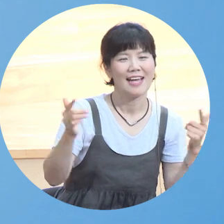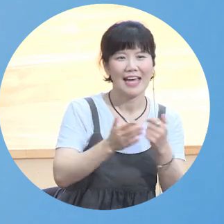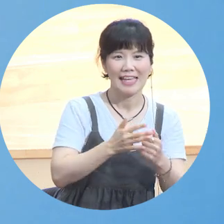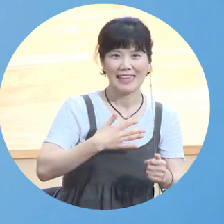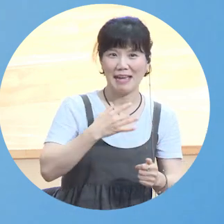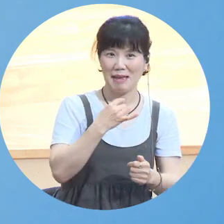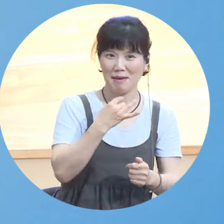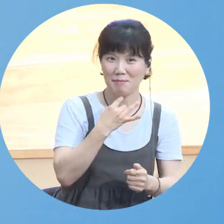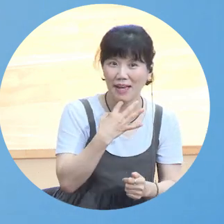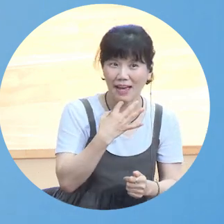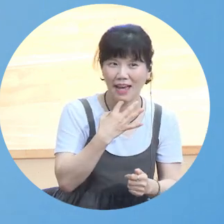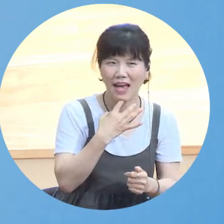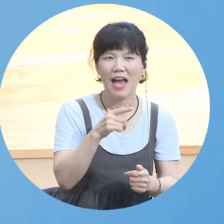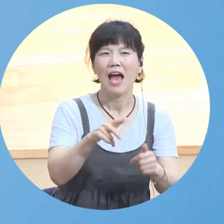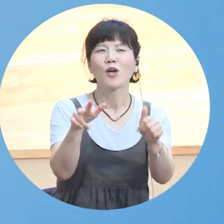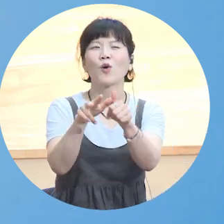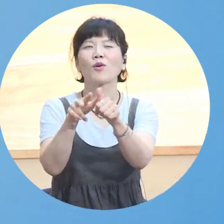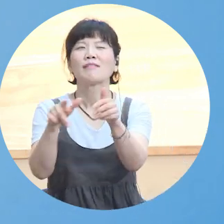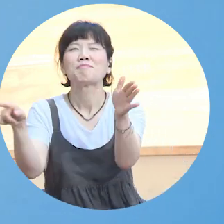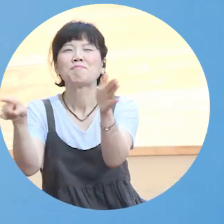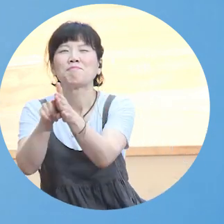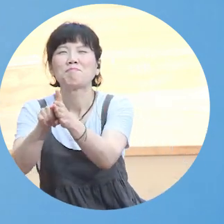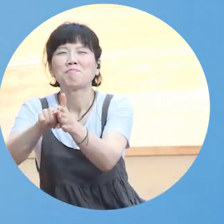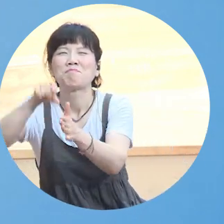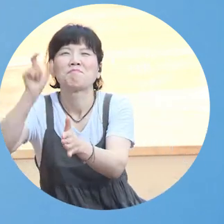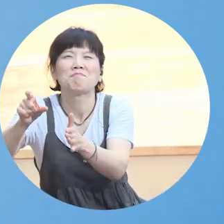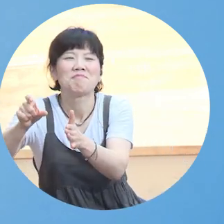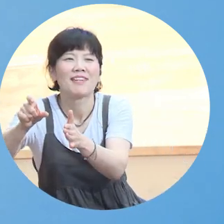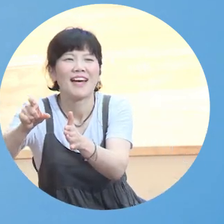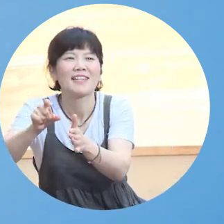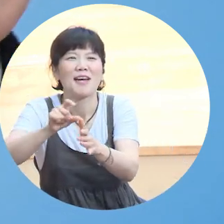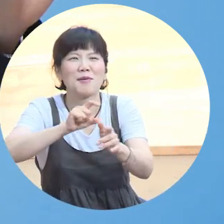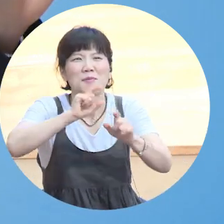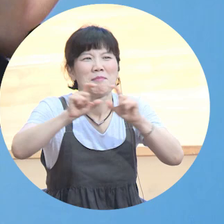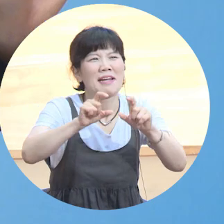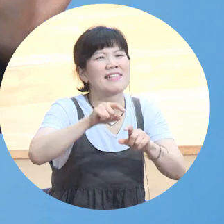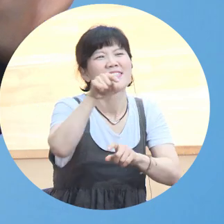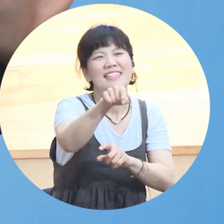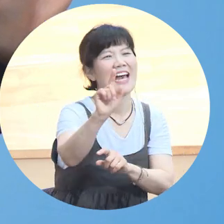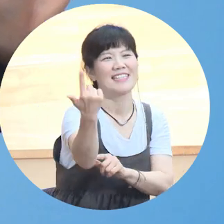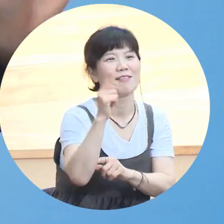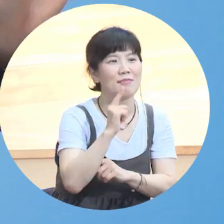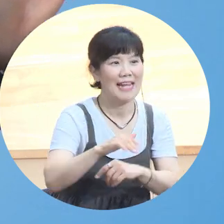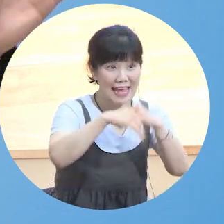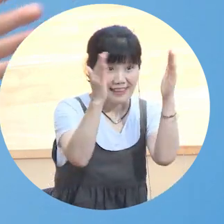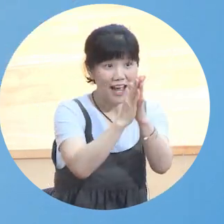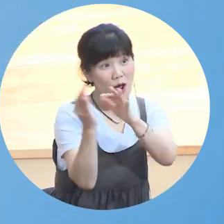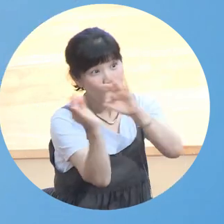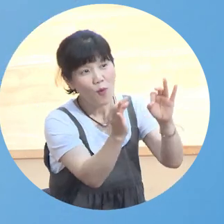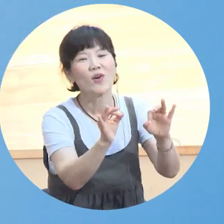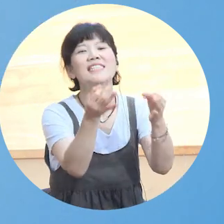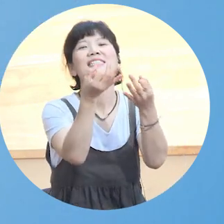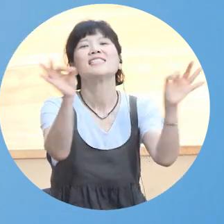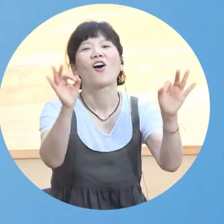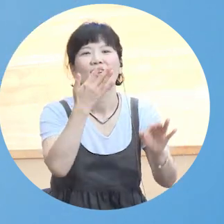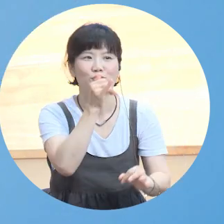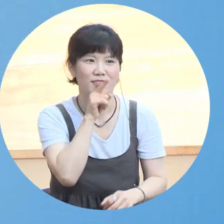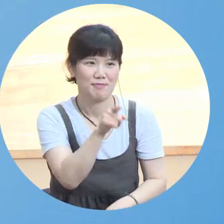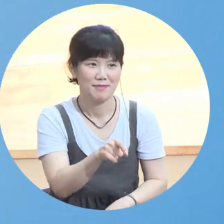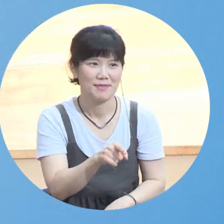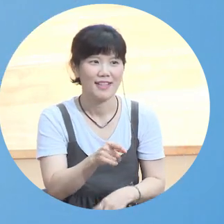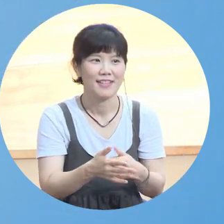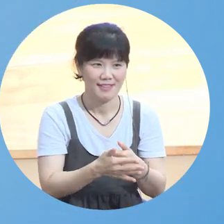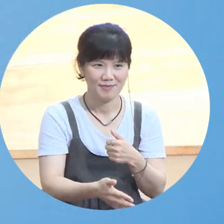종교적인 신념에 빠져서 얘기하는 거 그게 기적의 아닛 다 인정해요 자 그러면 그렇게